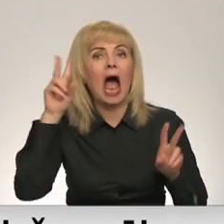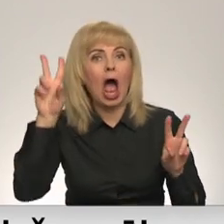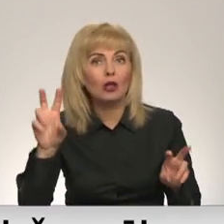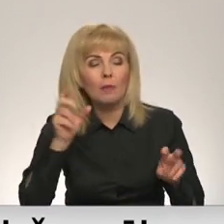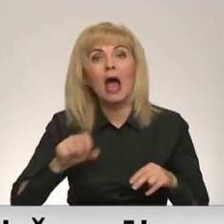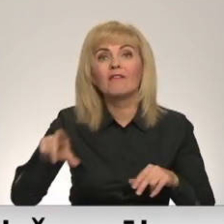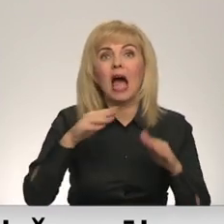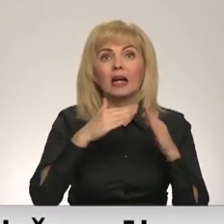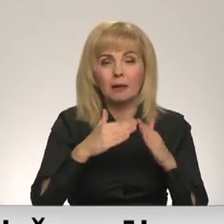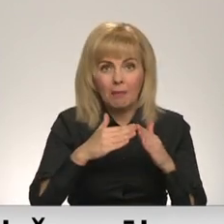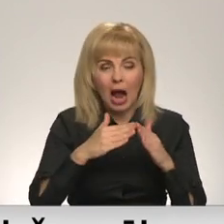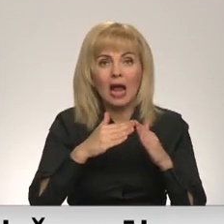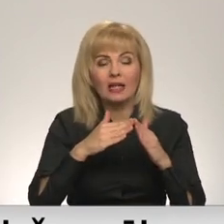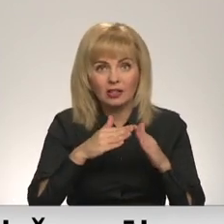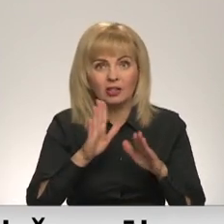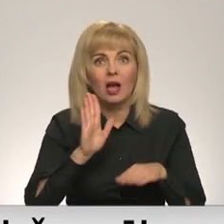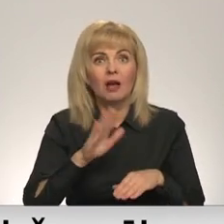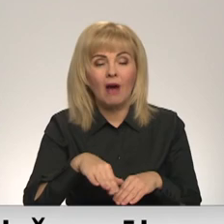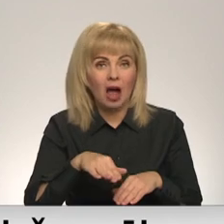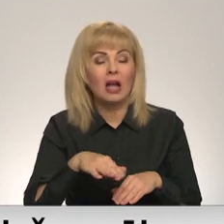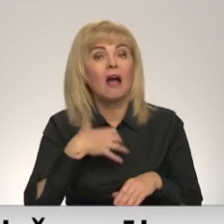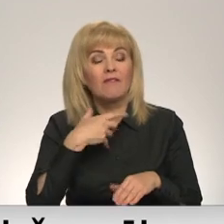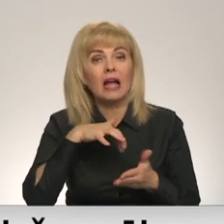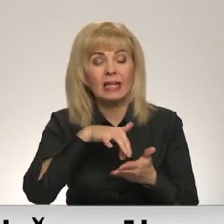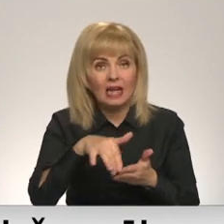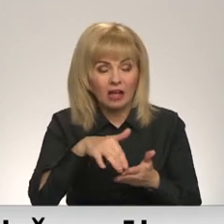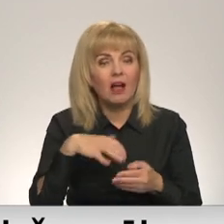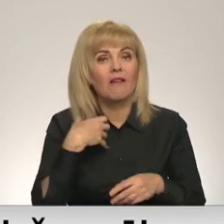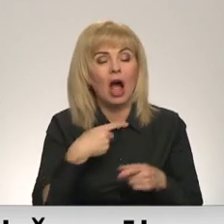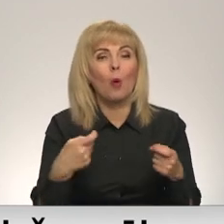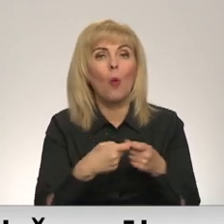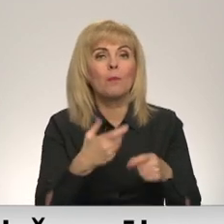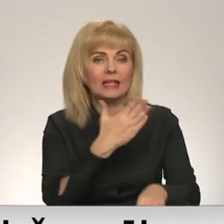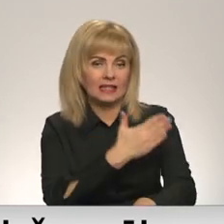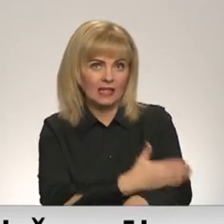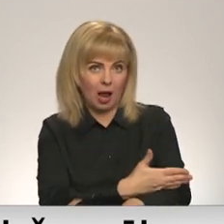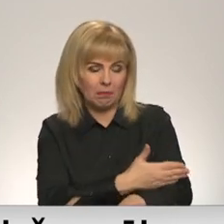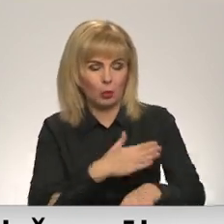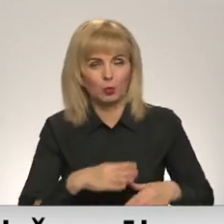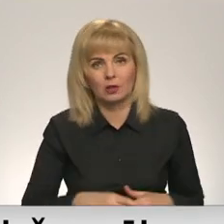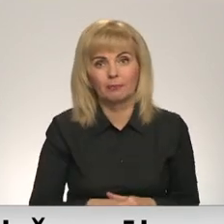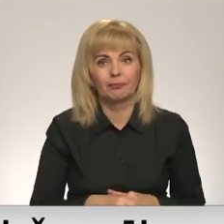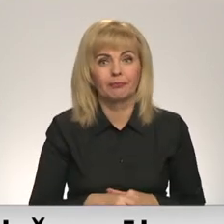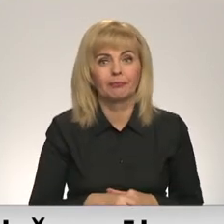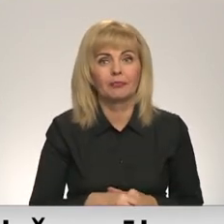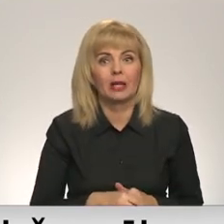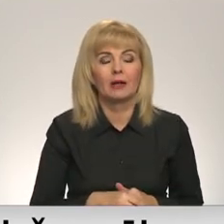vairākās mājās iekļūt var vien ar gariem gumijas zābakiem. Turp devās Dāvids Freidenfelds.